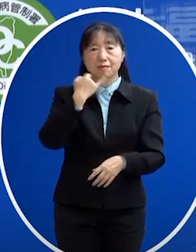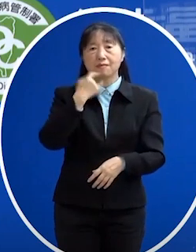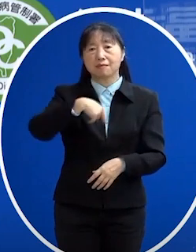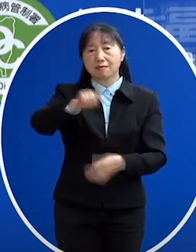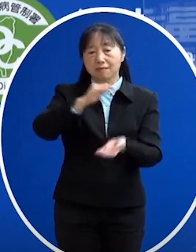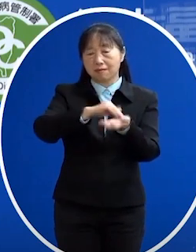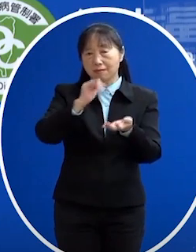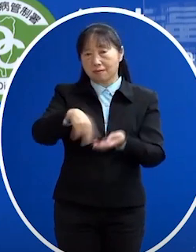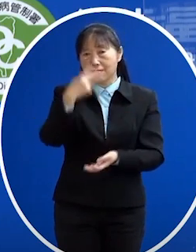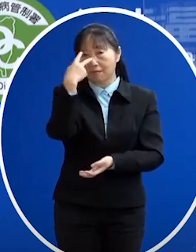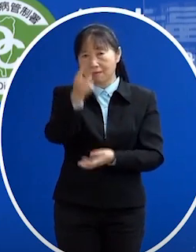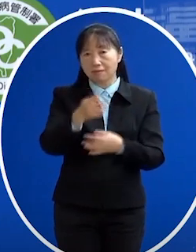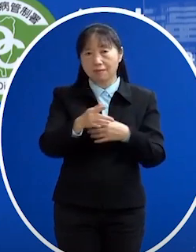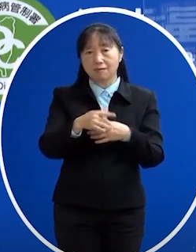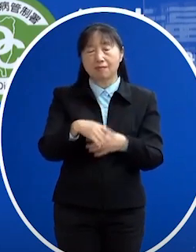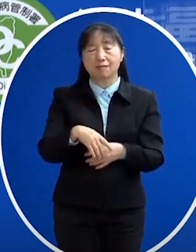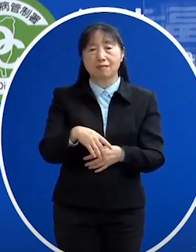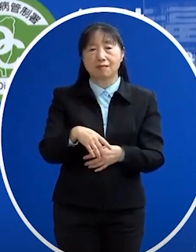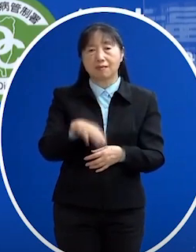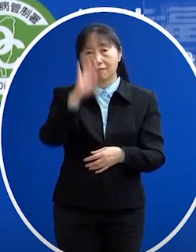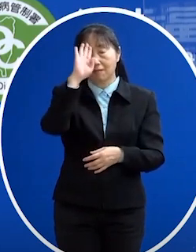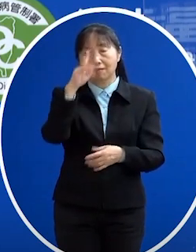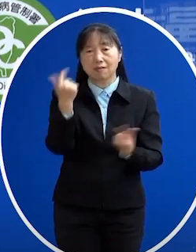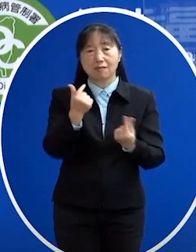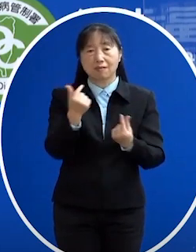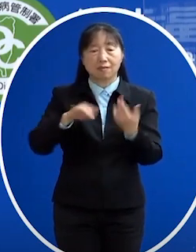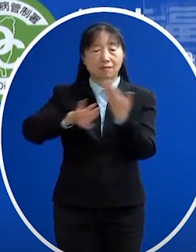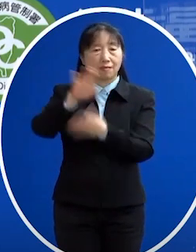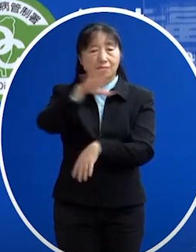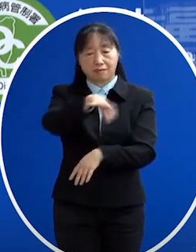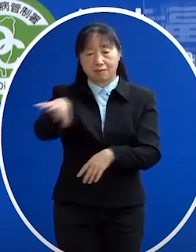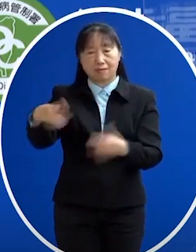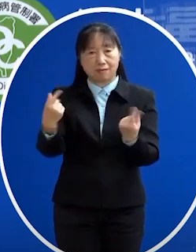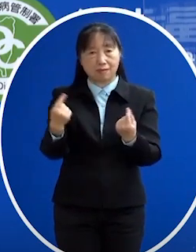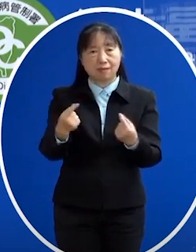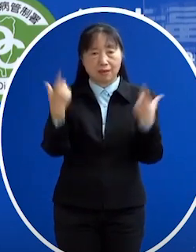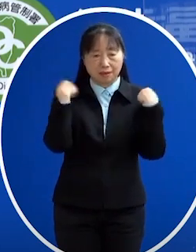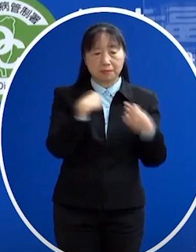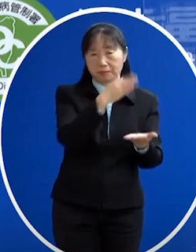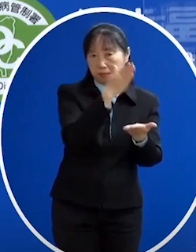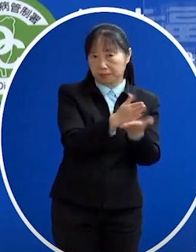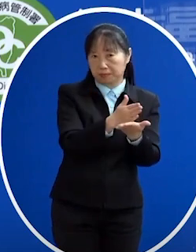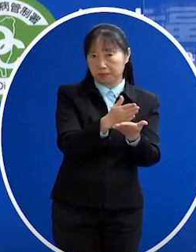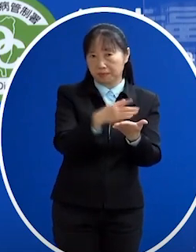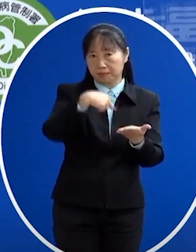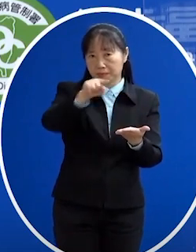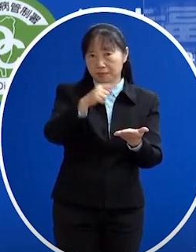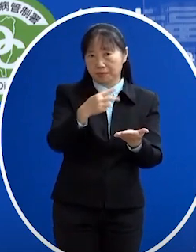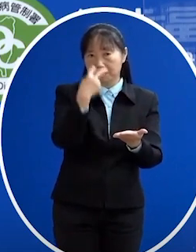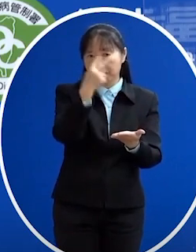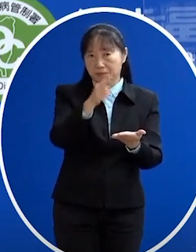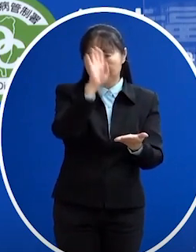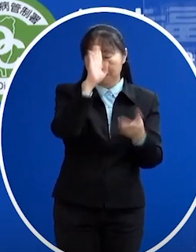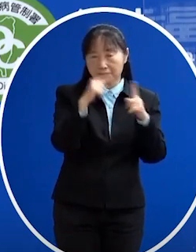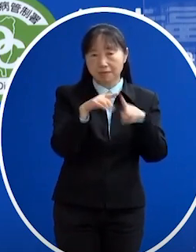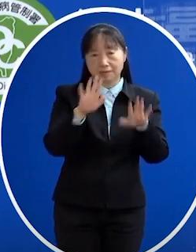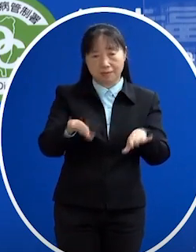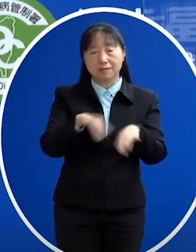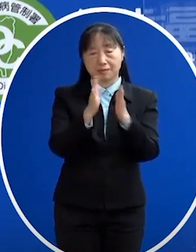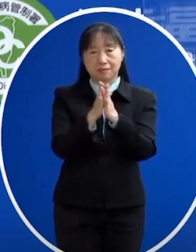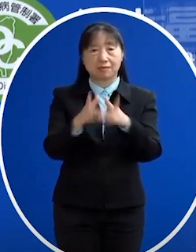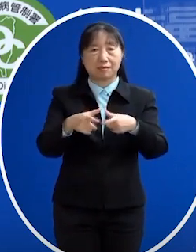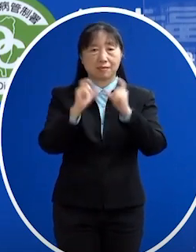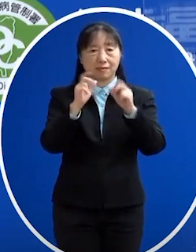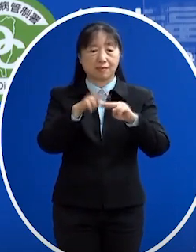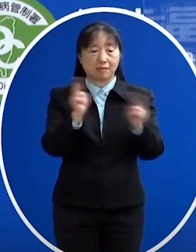制，那然后维持就跟哈其他地方一样，以前我们是禁止探病，现在就维持哈，就是那